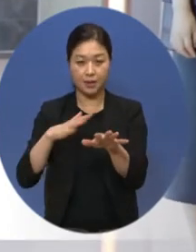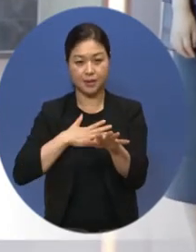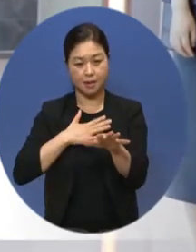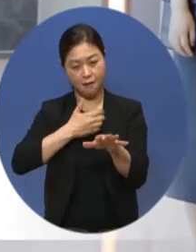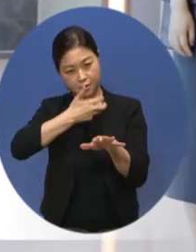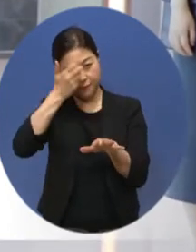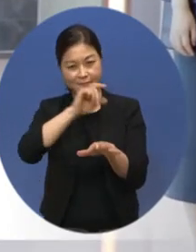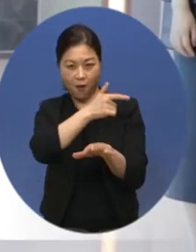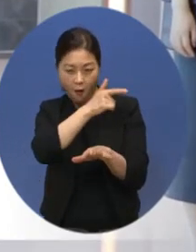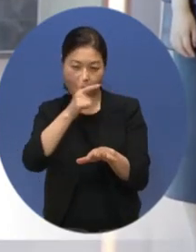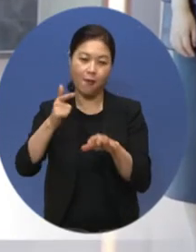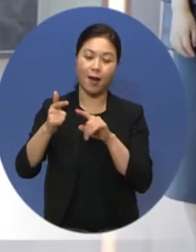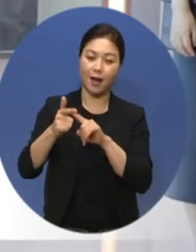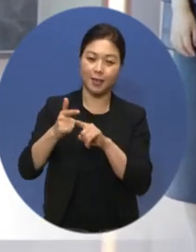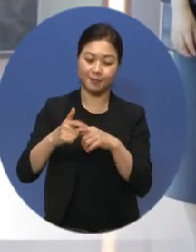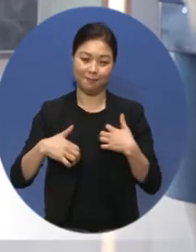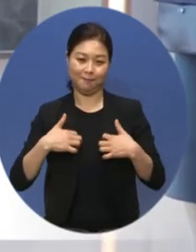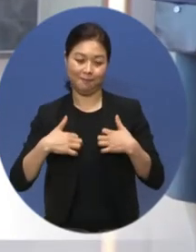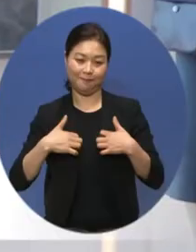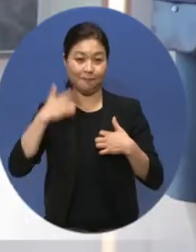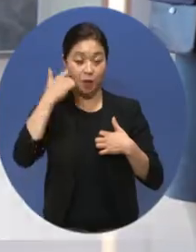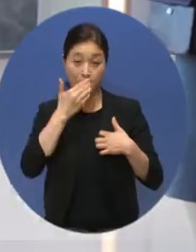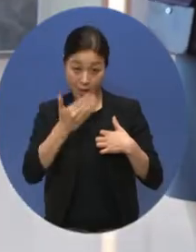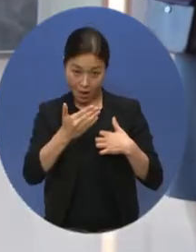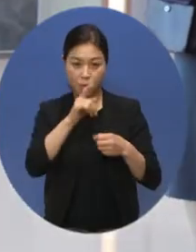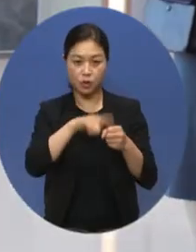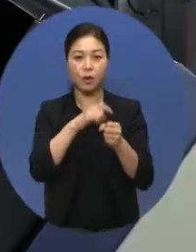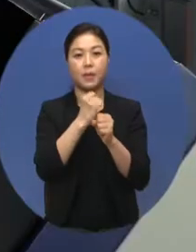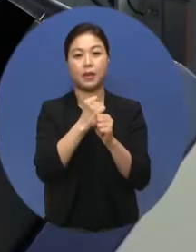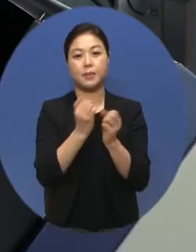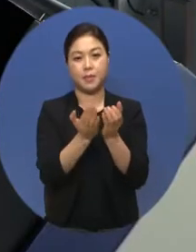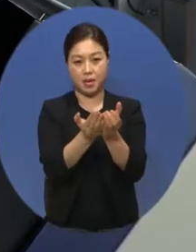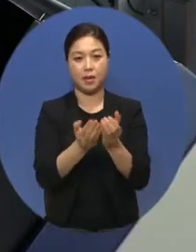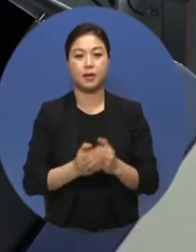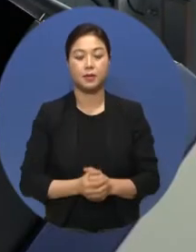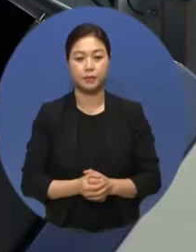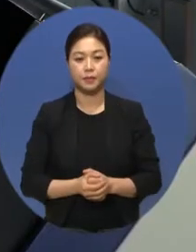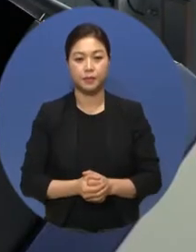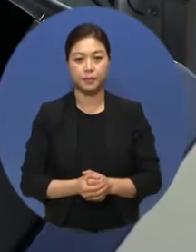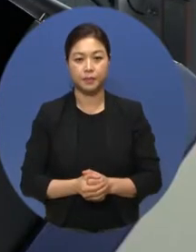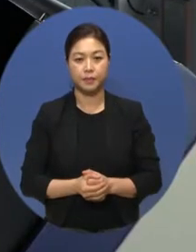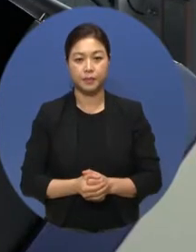꿈을 펼칠 수 있도록 만들어진 배입니다. 네. 네, 저희